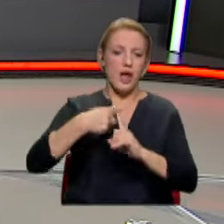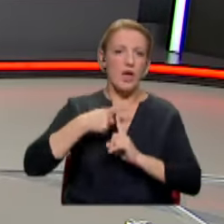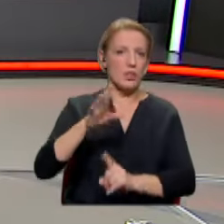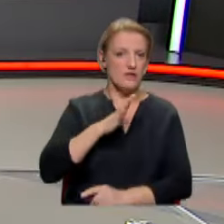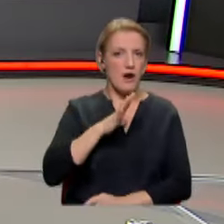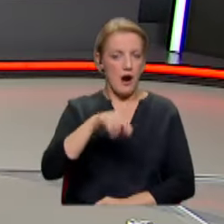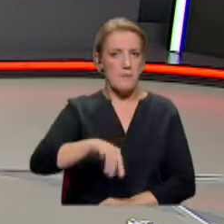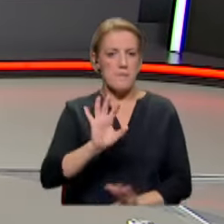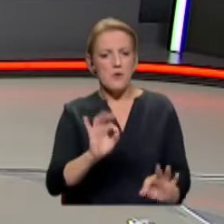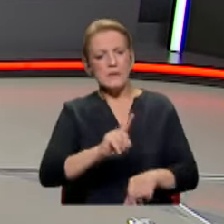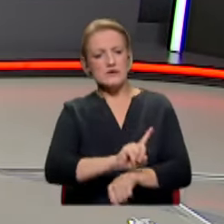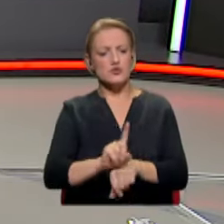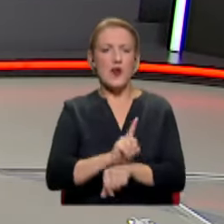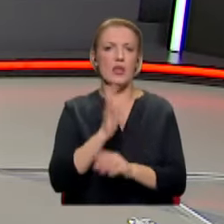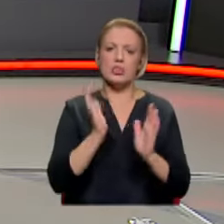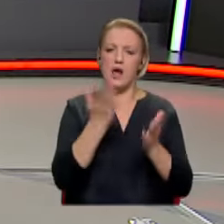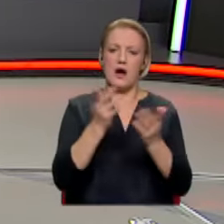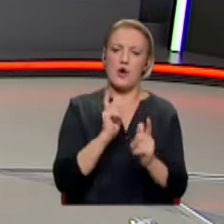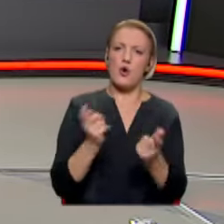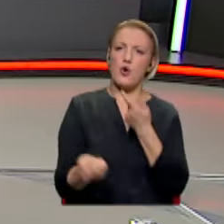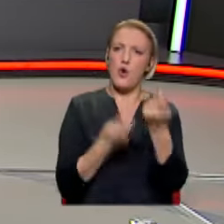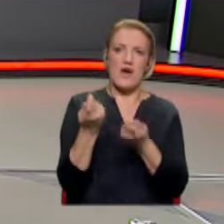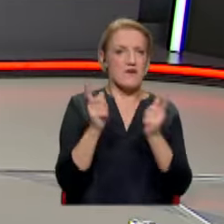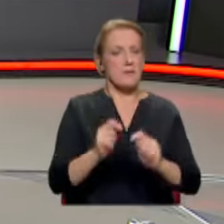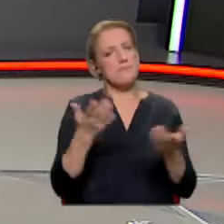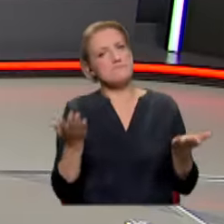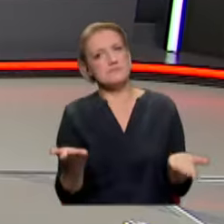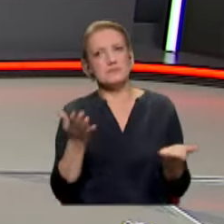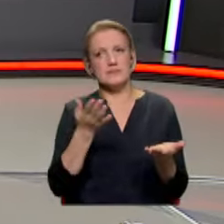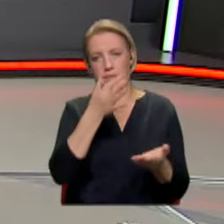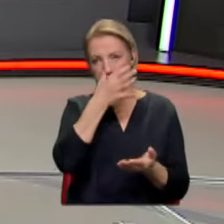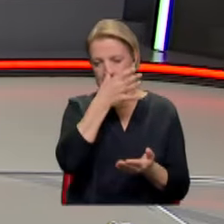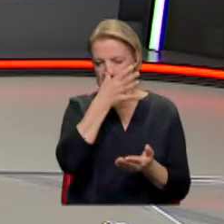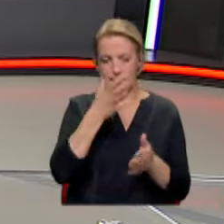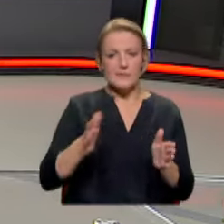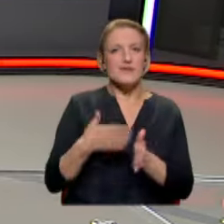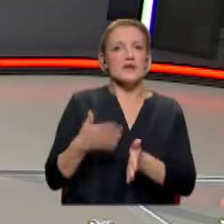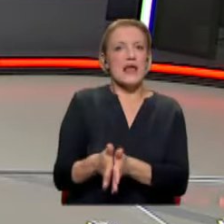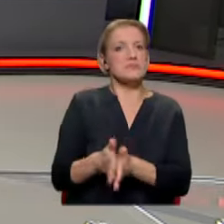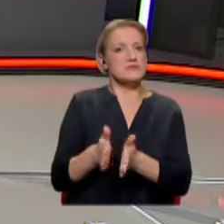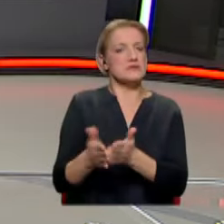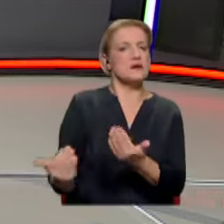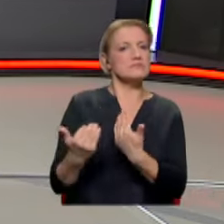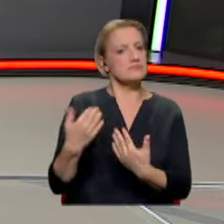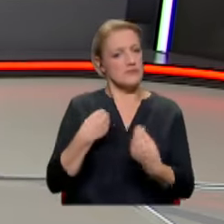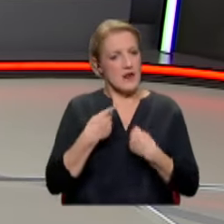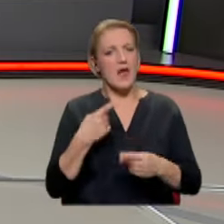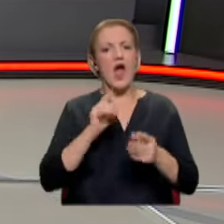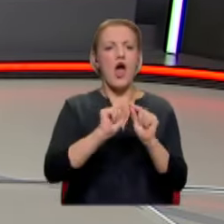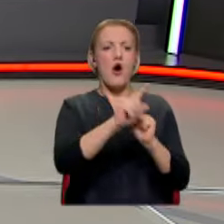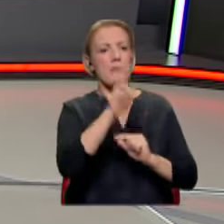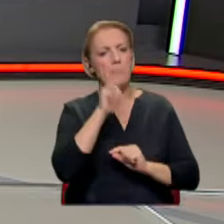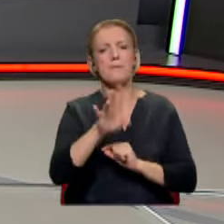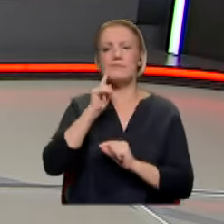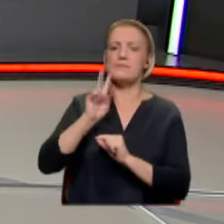biz bir süre daha görev yapalım işte yanımızda durun ekonomiye bakmayın şuna